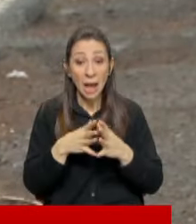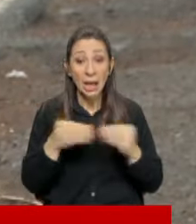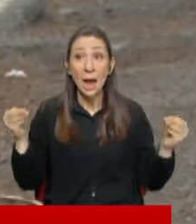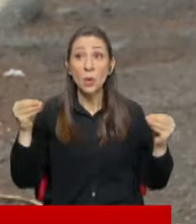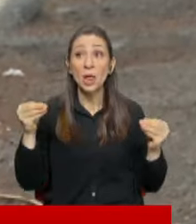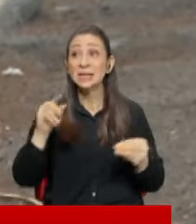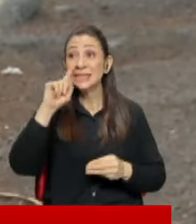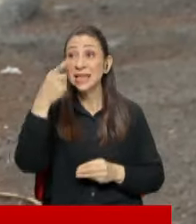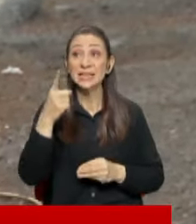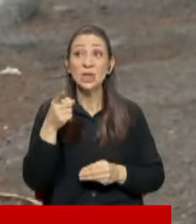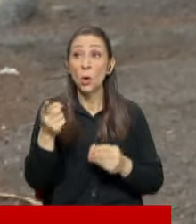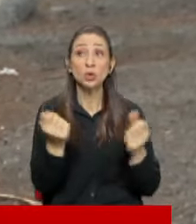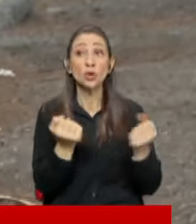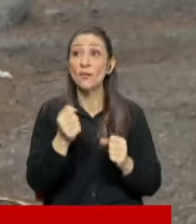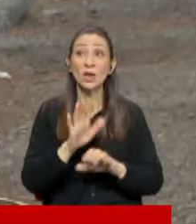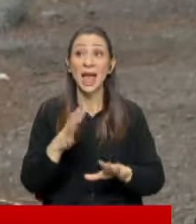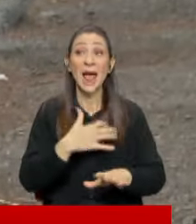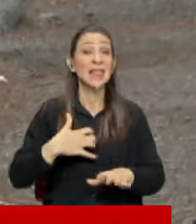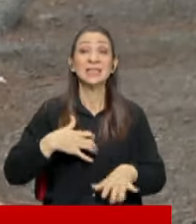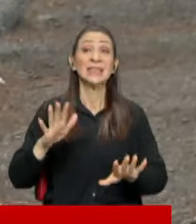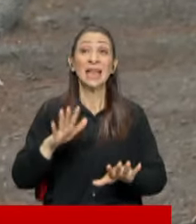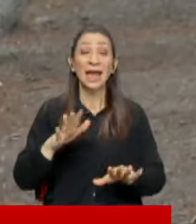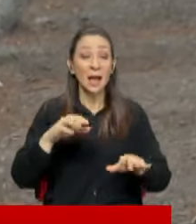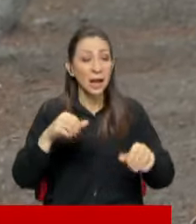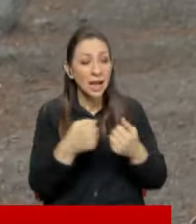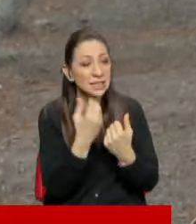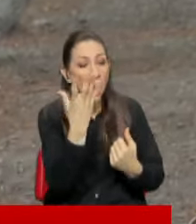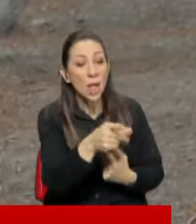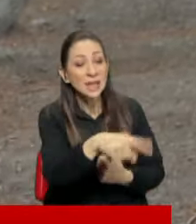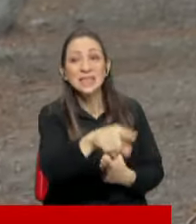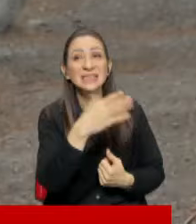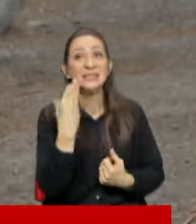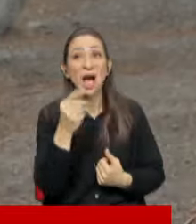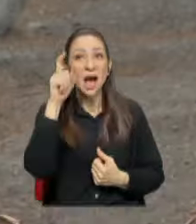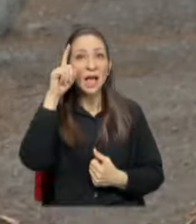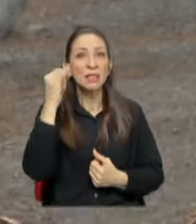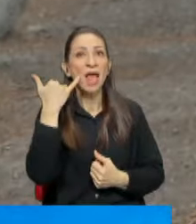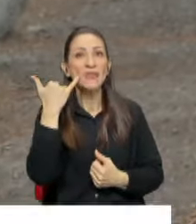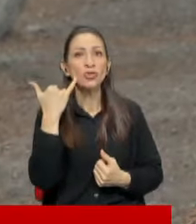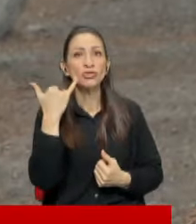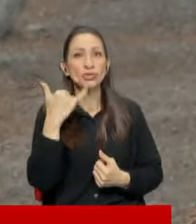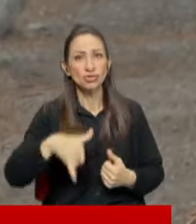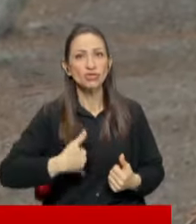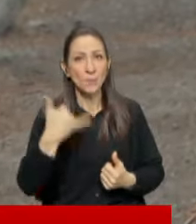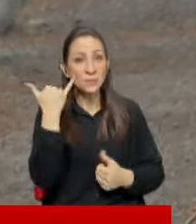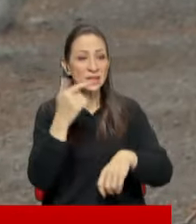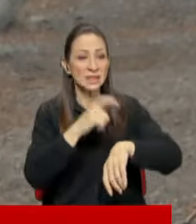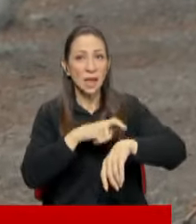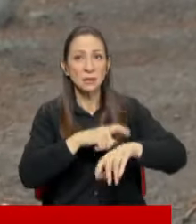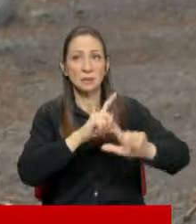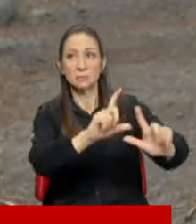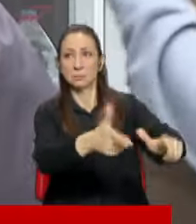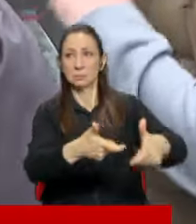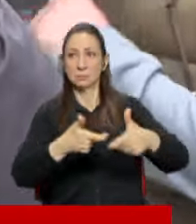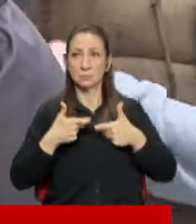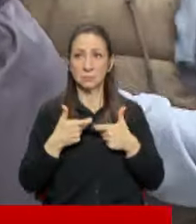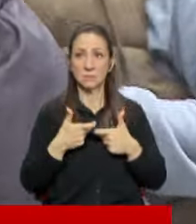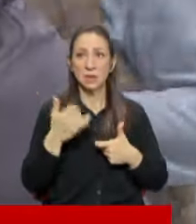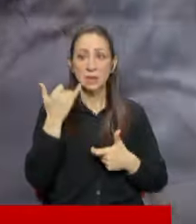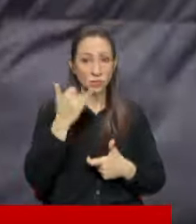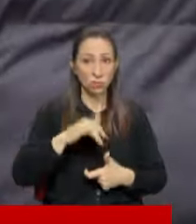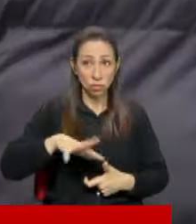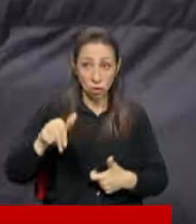kaybolan sadece o sürücü ve annesi değil, kazazede gençlerin akıllı telefonları ve akıllı saatleri de ortada yok. Telefonlar bir